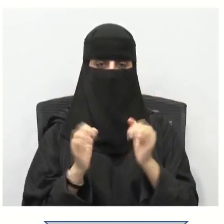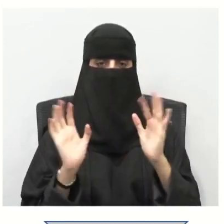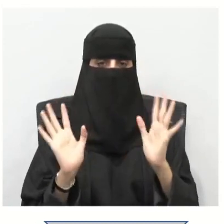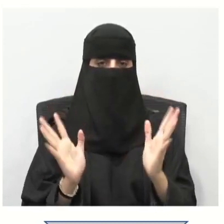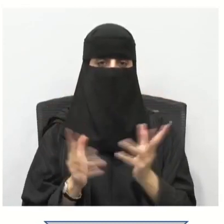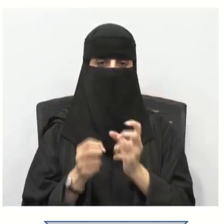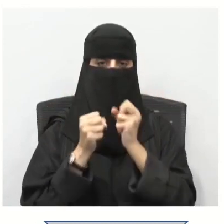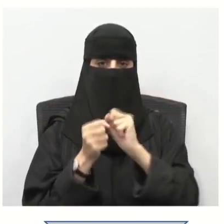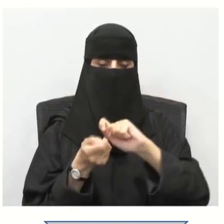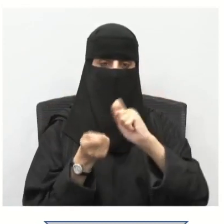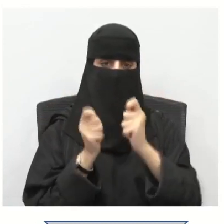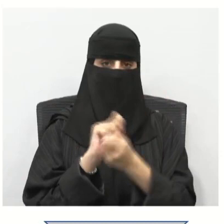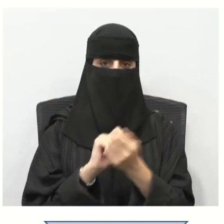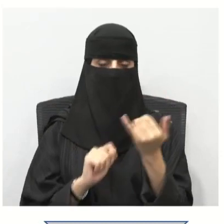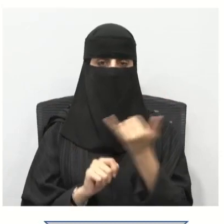صعب